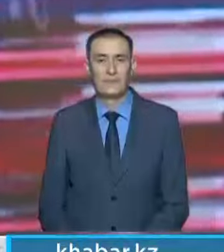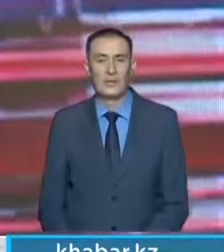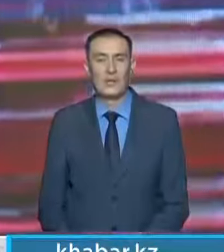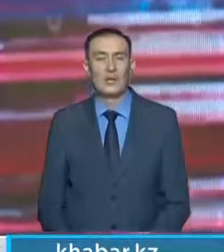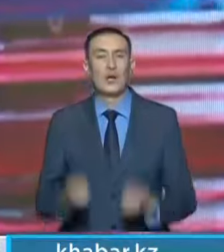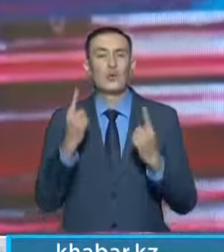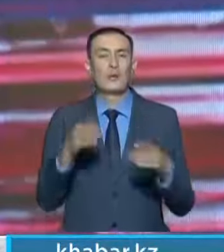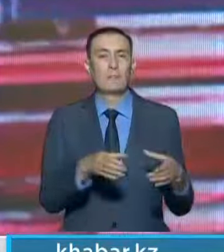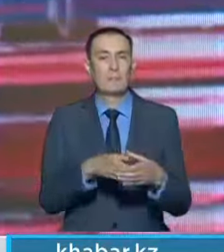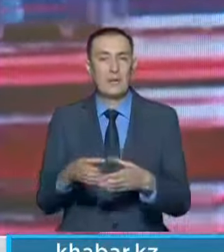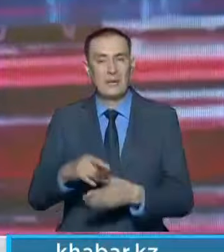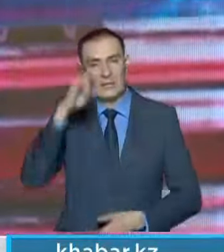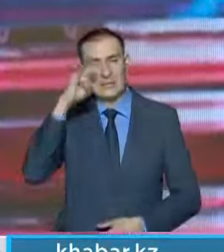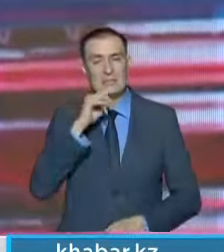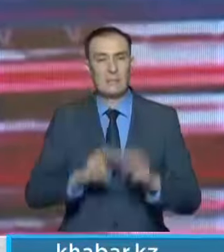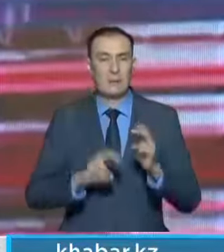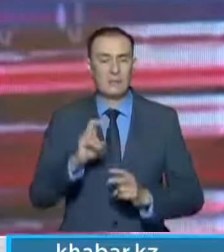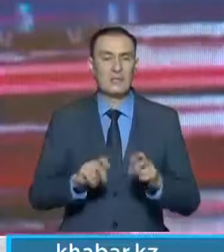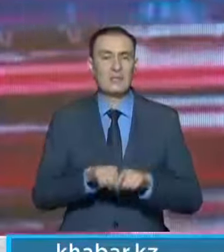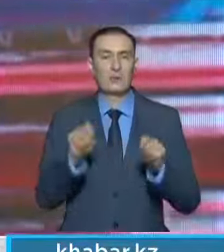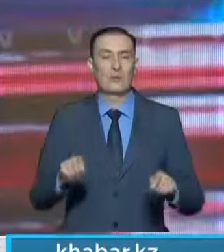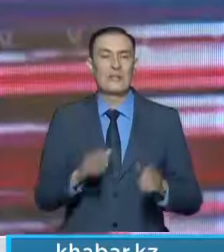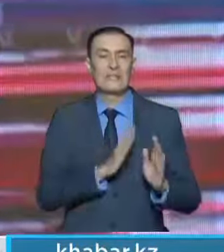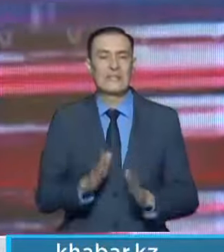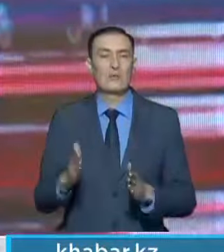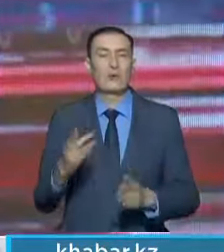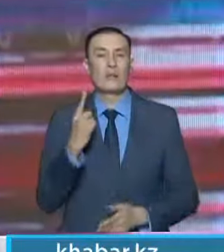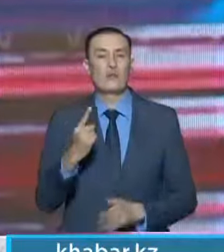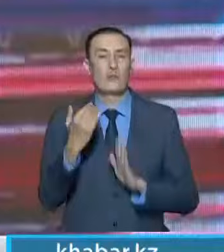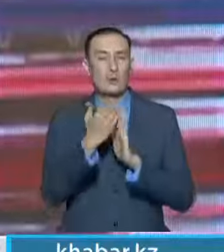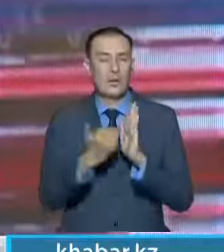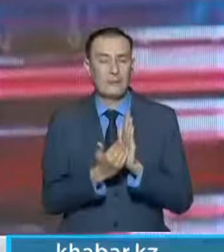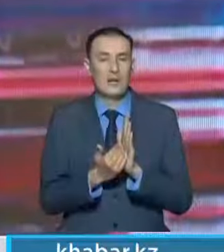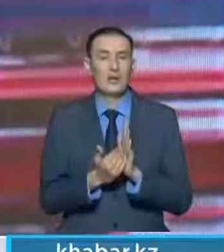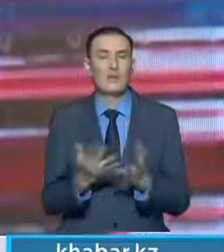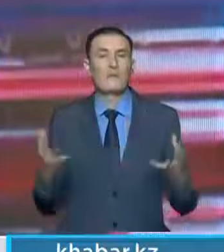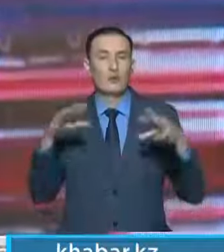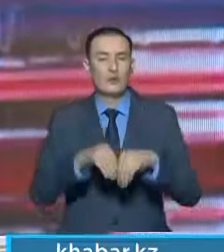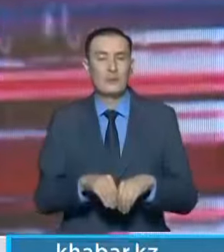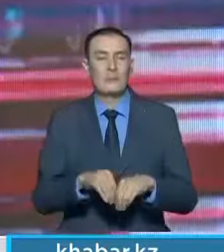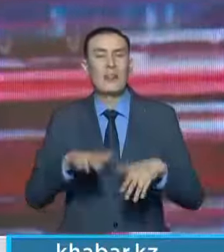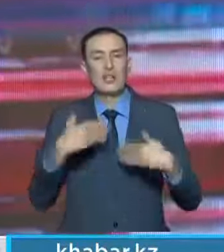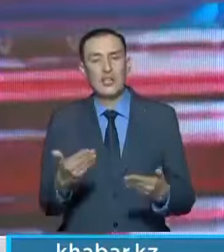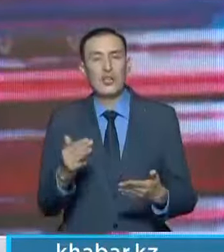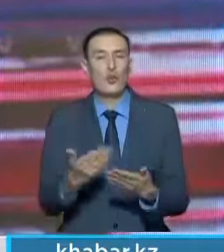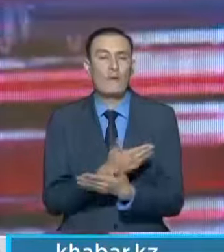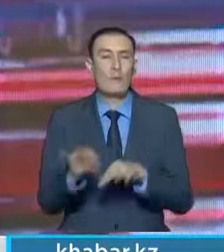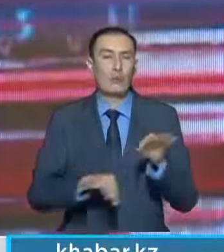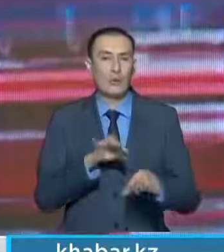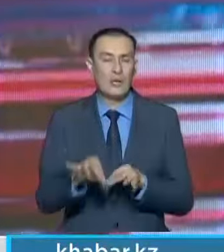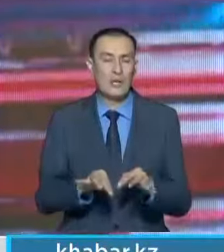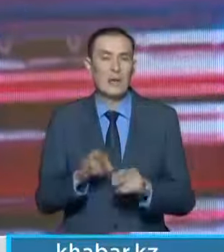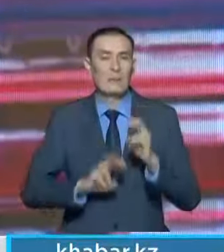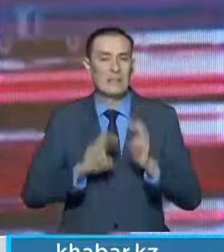Для крупных предприятий казахстанской промышленности запустят систему одного окна. Это позволит сконцентрировать все предложения и новые проекты